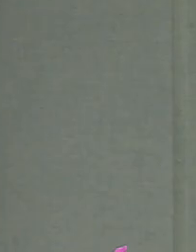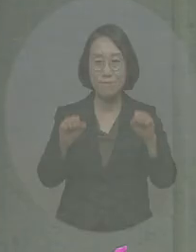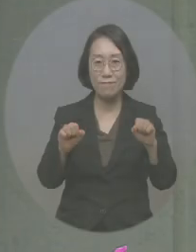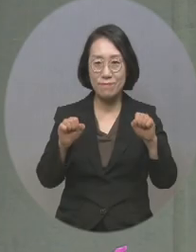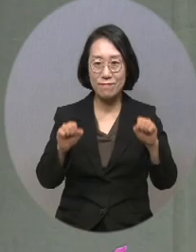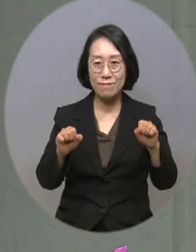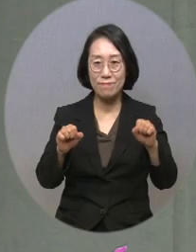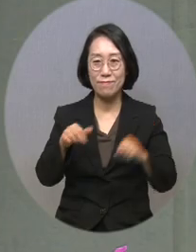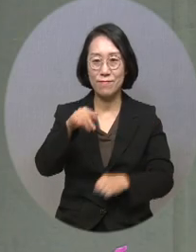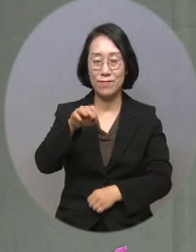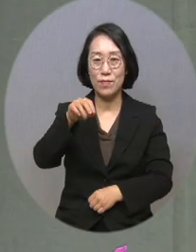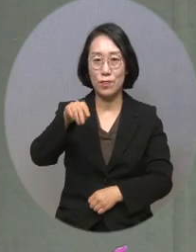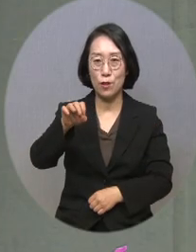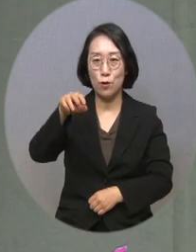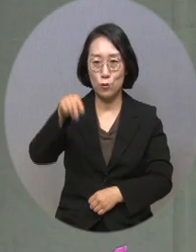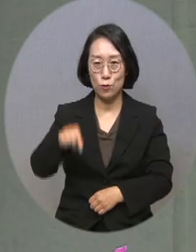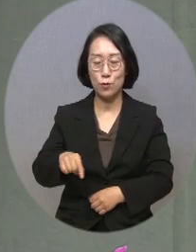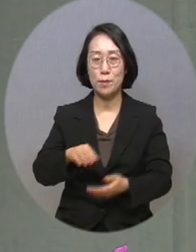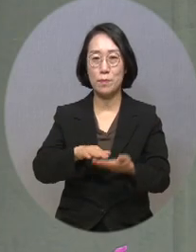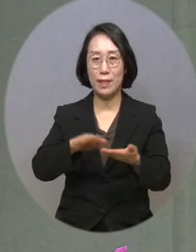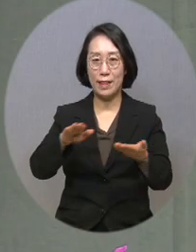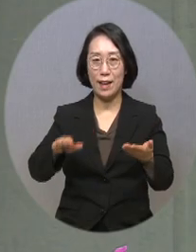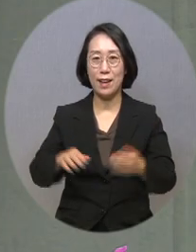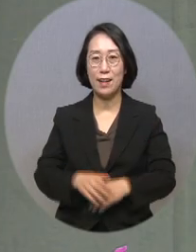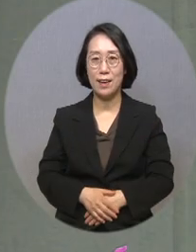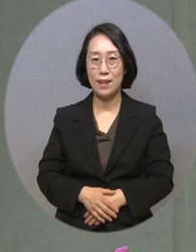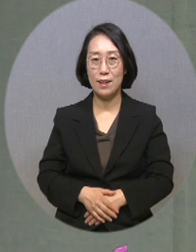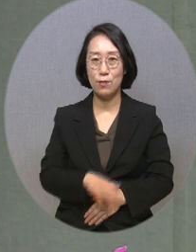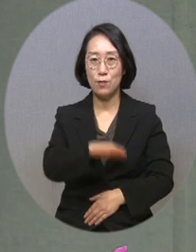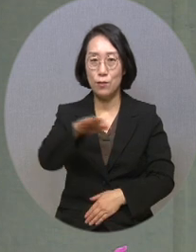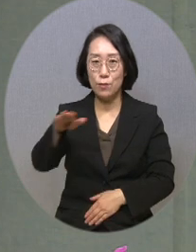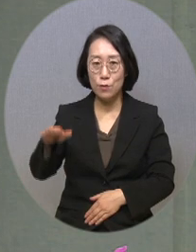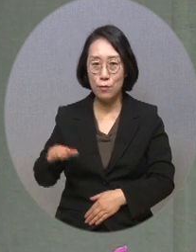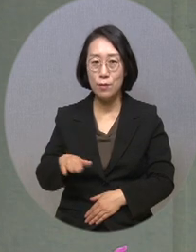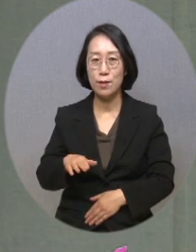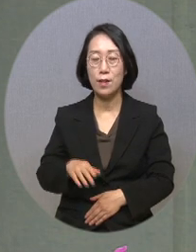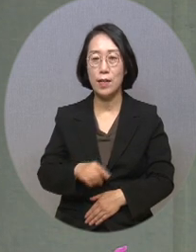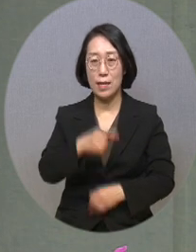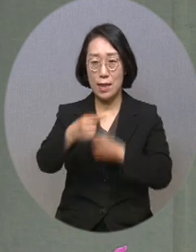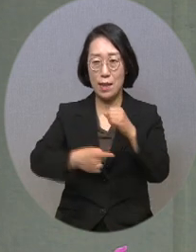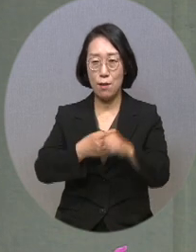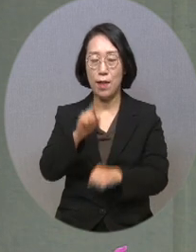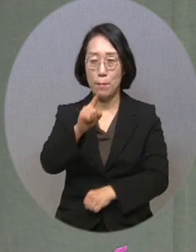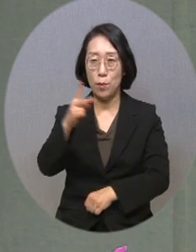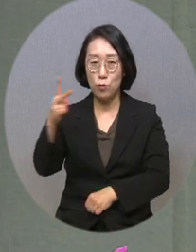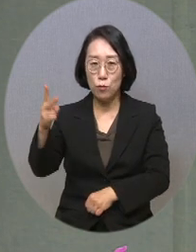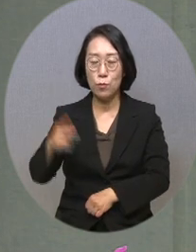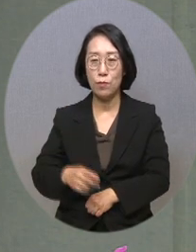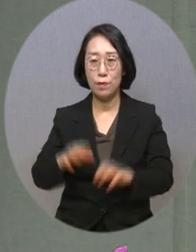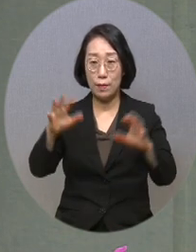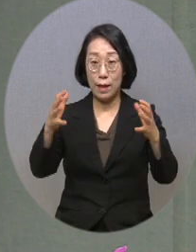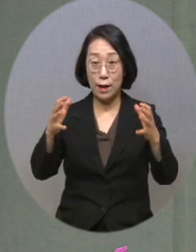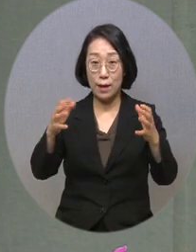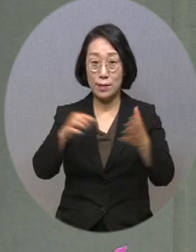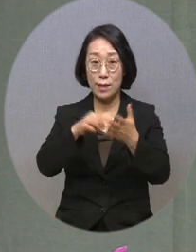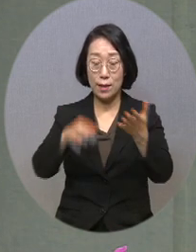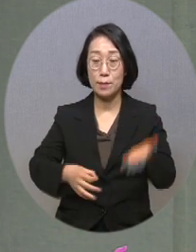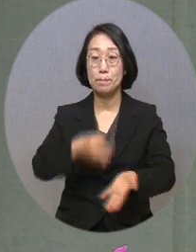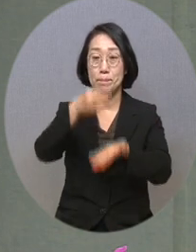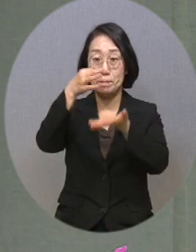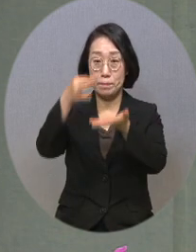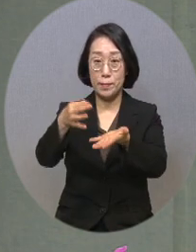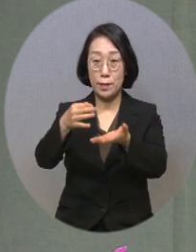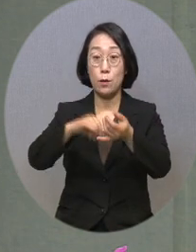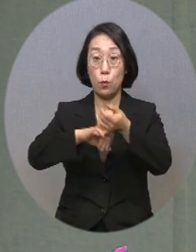안녕하십니까. 정경수입니다. 저희가 1년에 한두 번쯤은 나라의 세금을 의무적으로